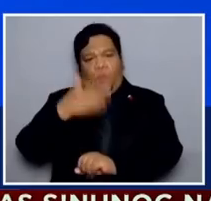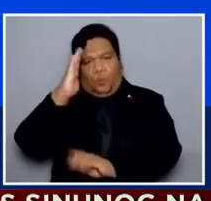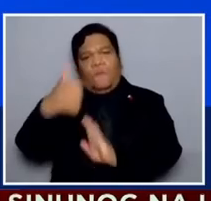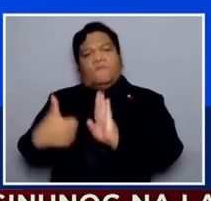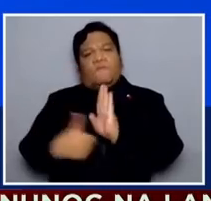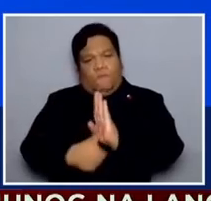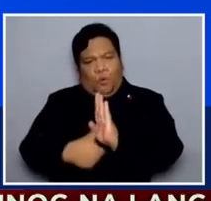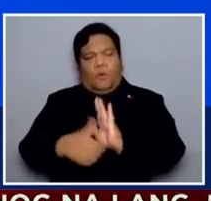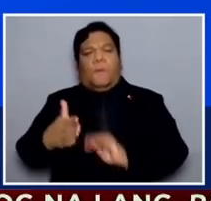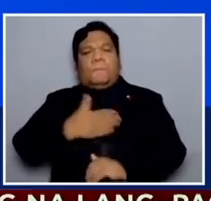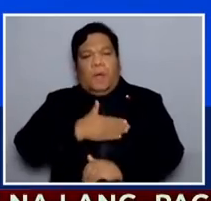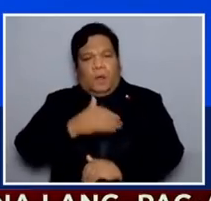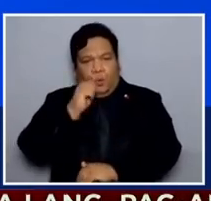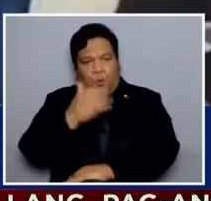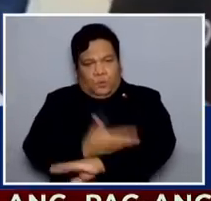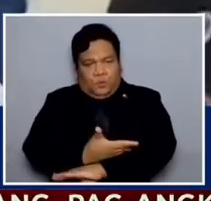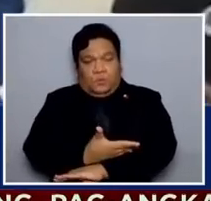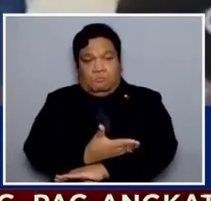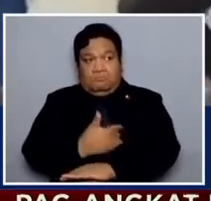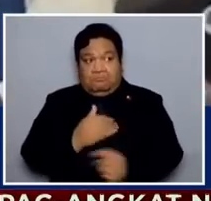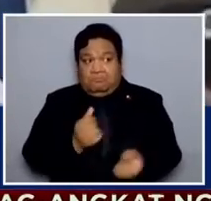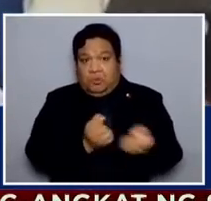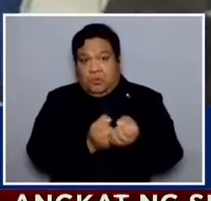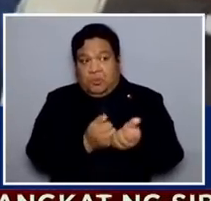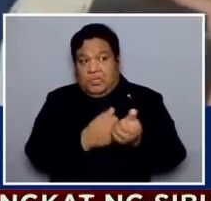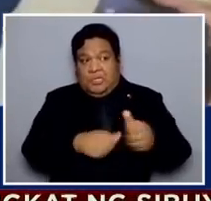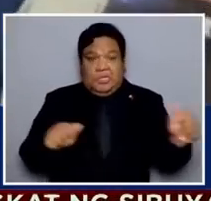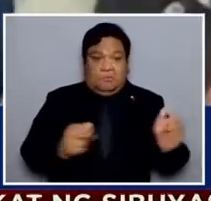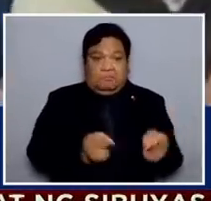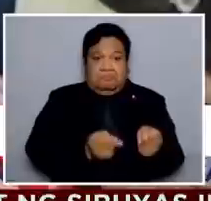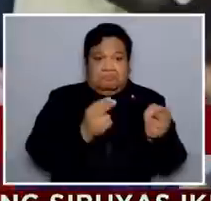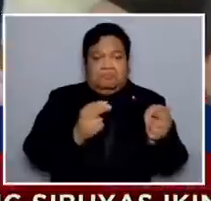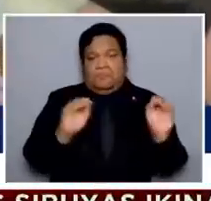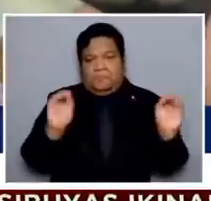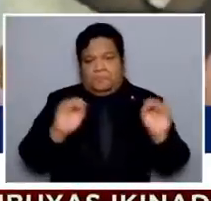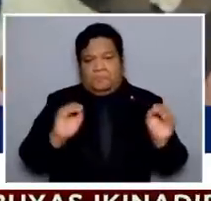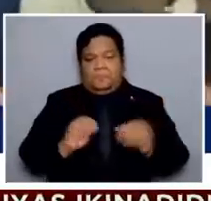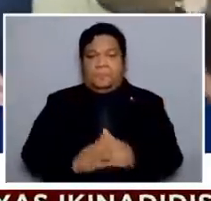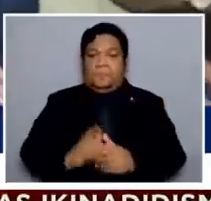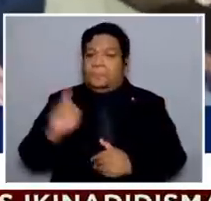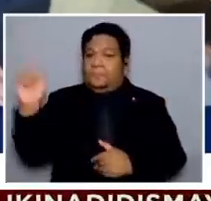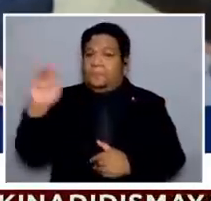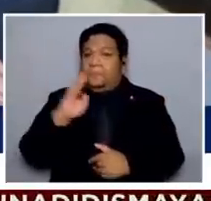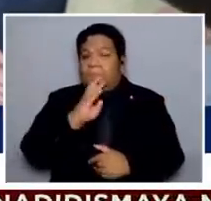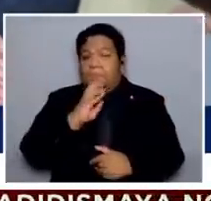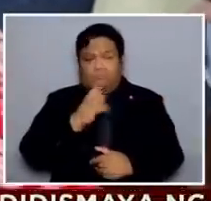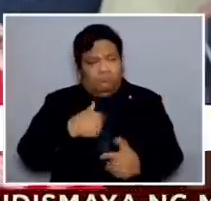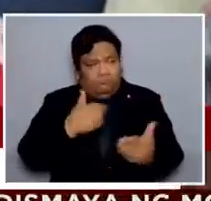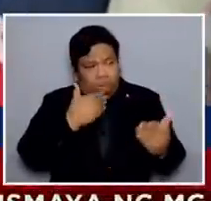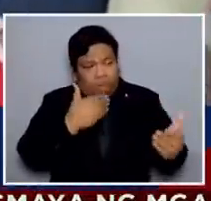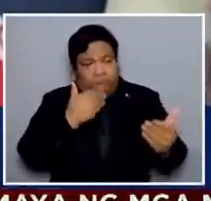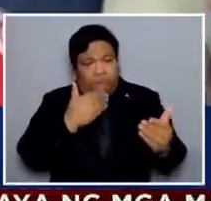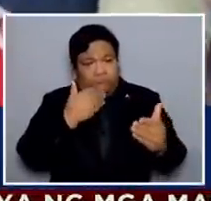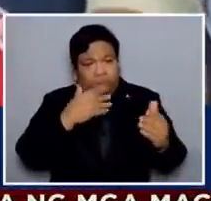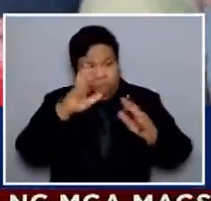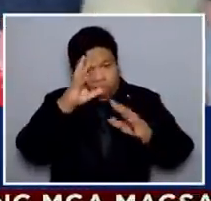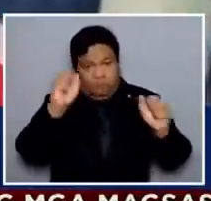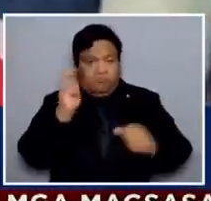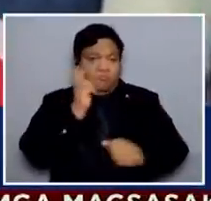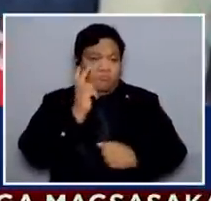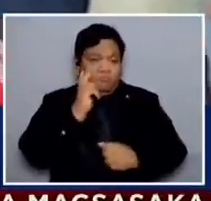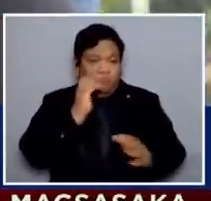ko. I am not endorsing anybody. Magpapasalamat po ako sa ating pinakamamahal na Pangulong Duterte sa kanya pong endorsement sa